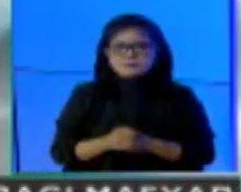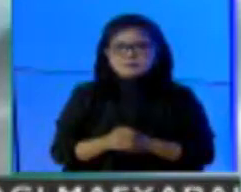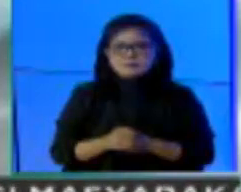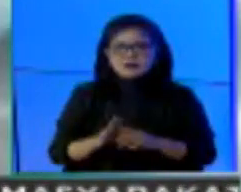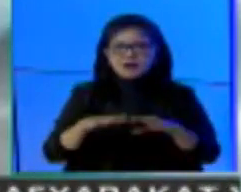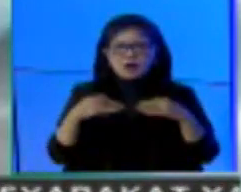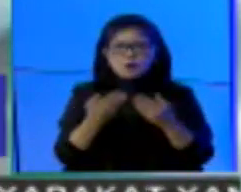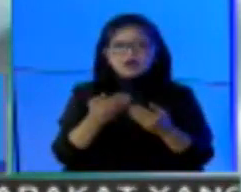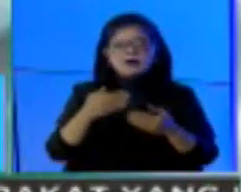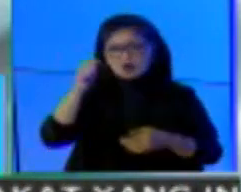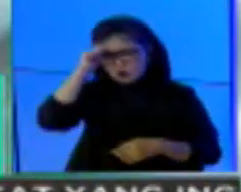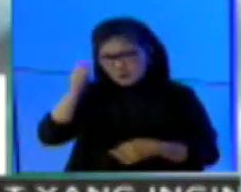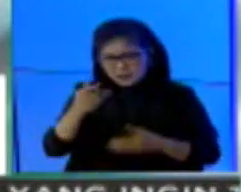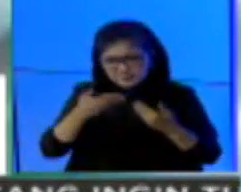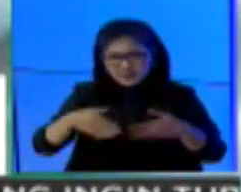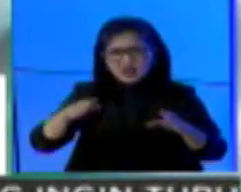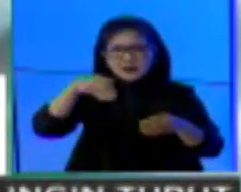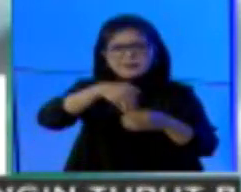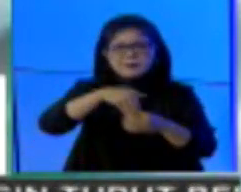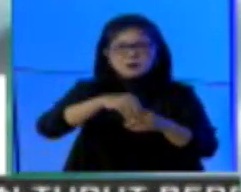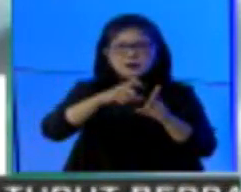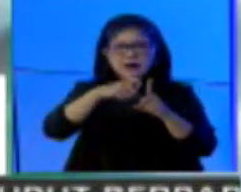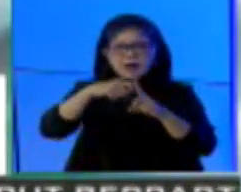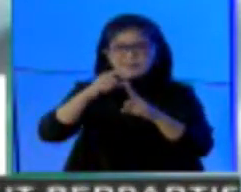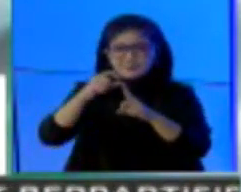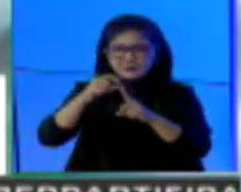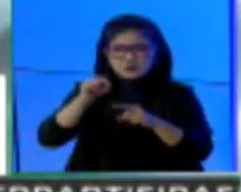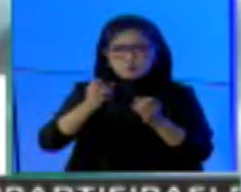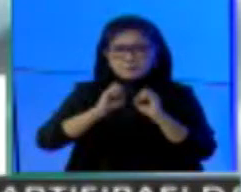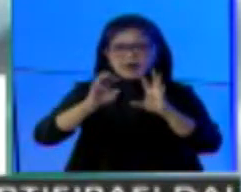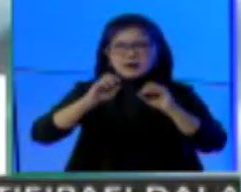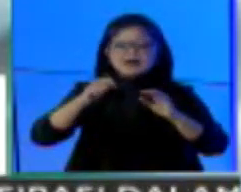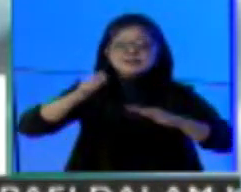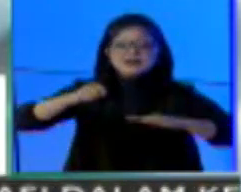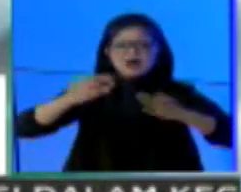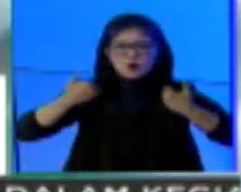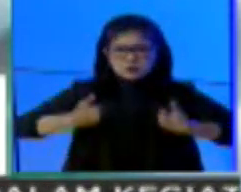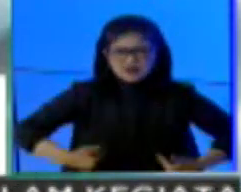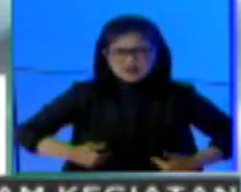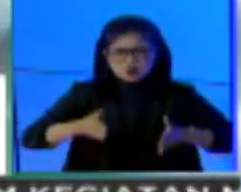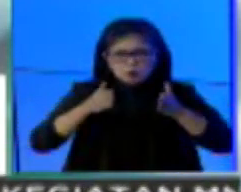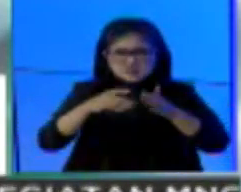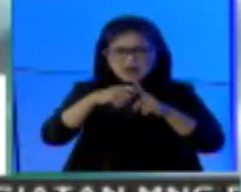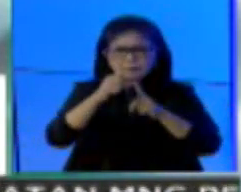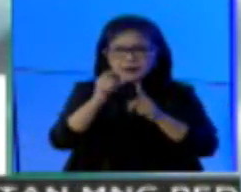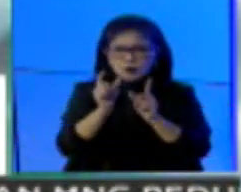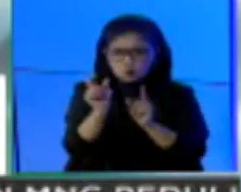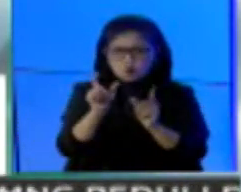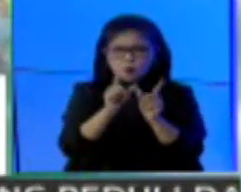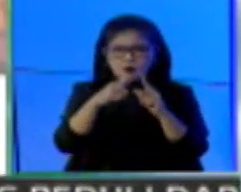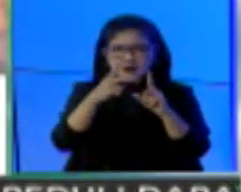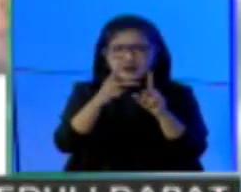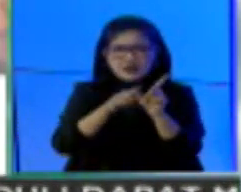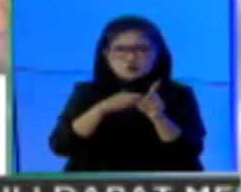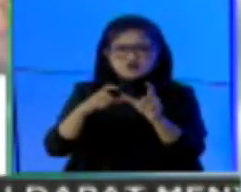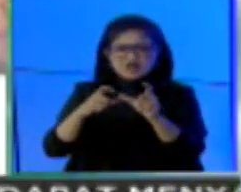Kehormatan Penyelenggaraan Pemilu DKPP telah menggelar sidang kode etik terhadap Komisioner KPU Wahyu Setiawan yang terjerat kasus